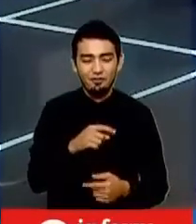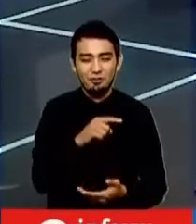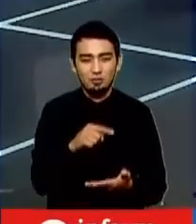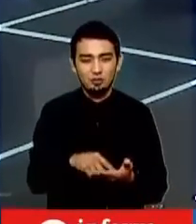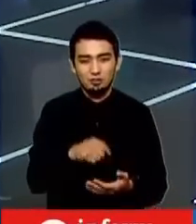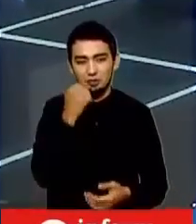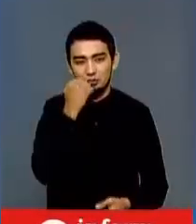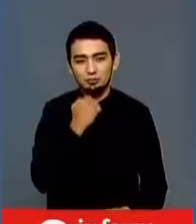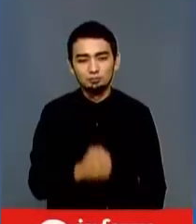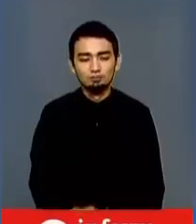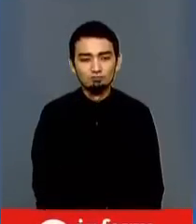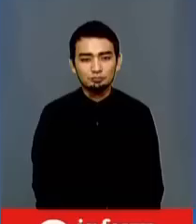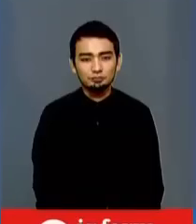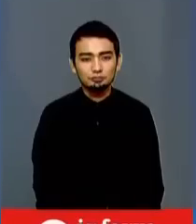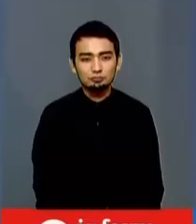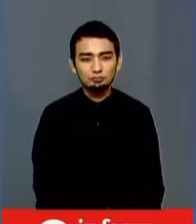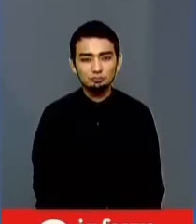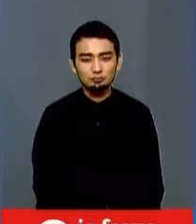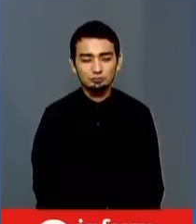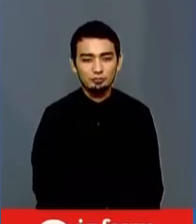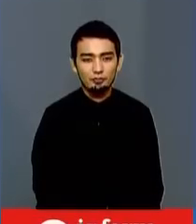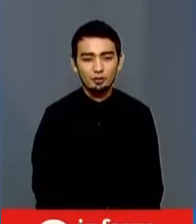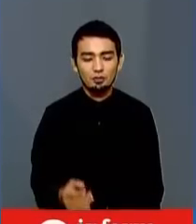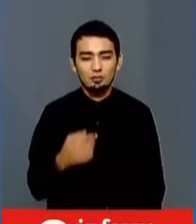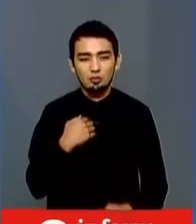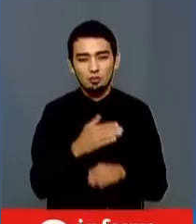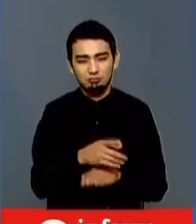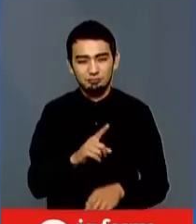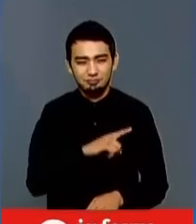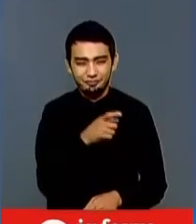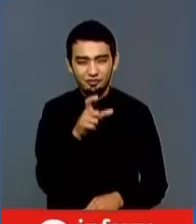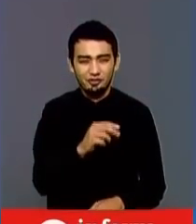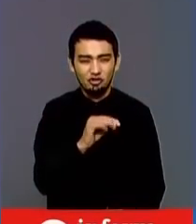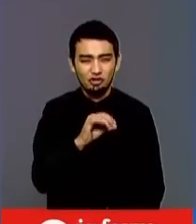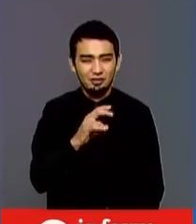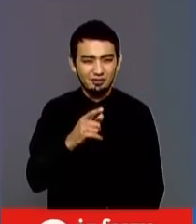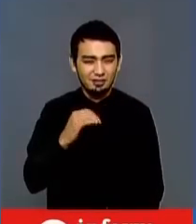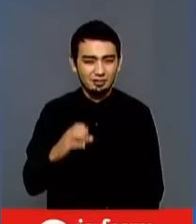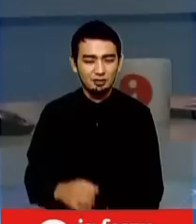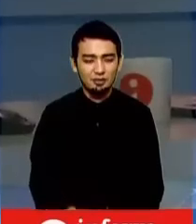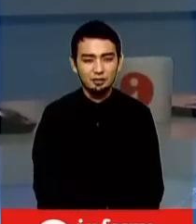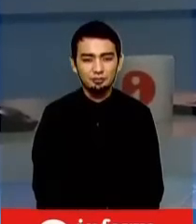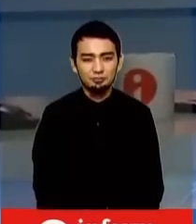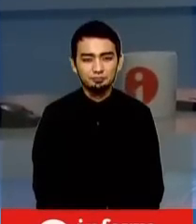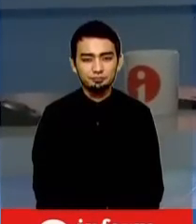пожалуйста, обращайтесь. У нас в гостях был автоэксперт Шынгыз Худайбердиев.